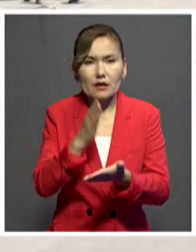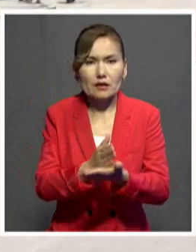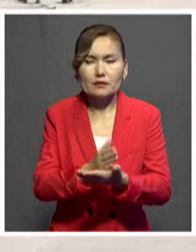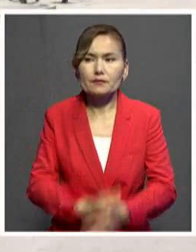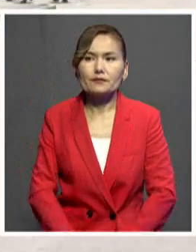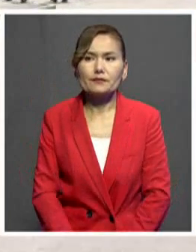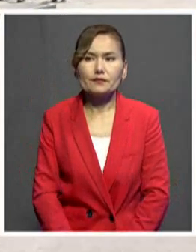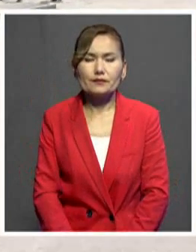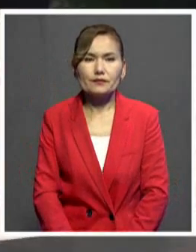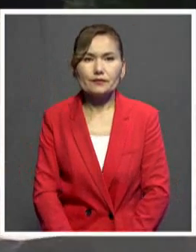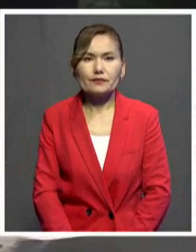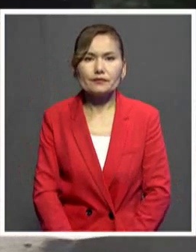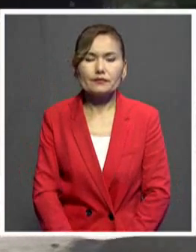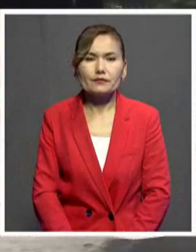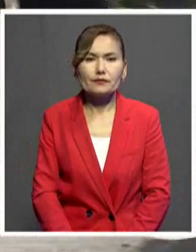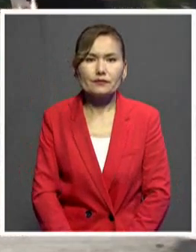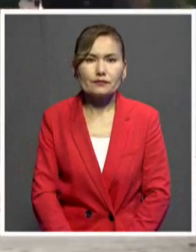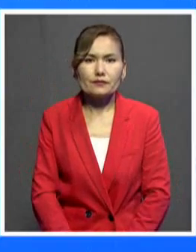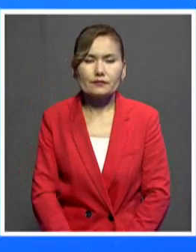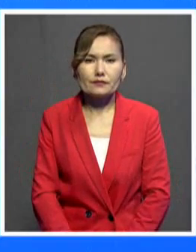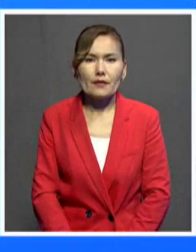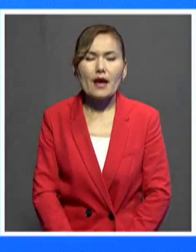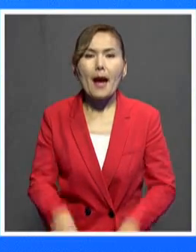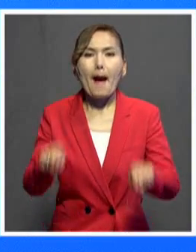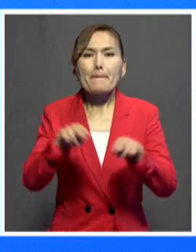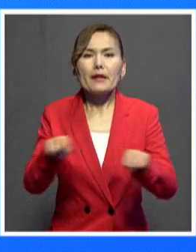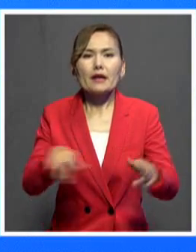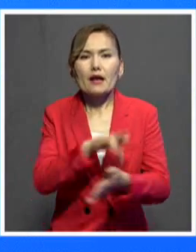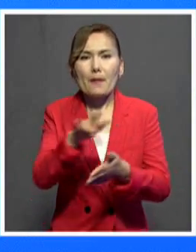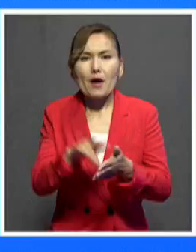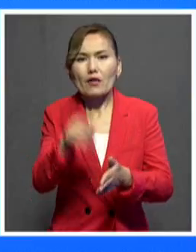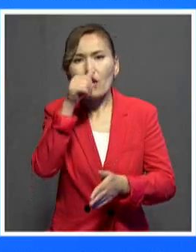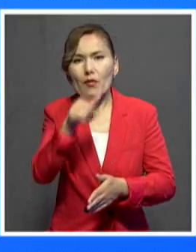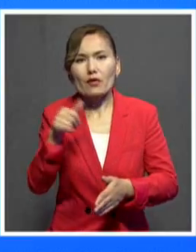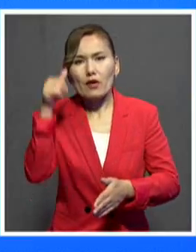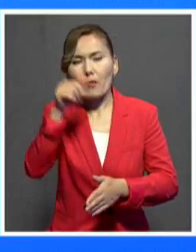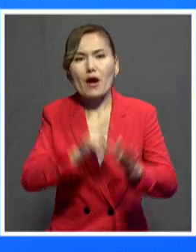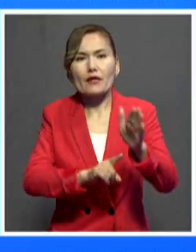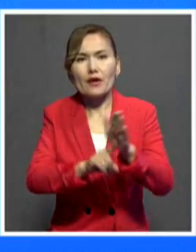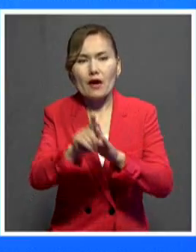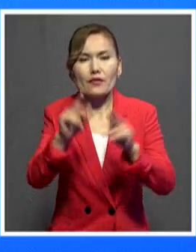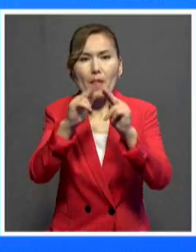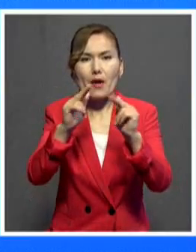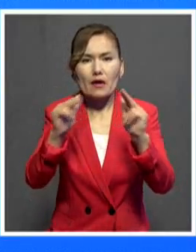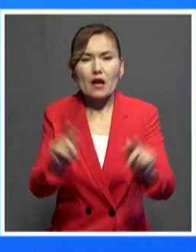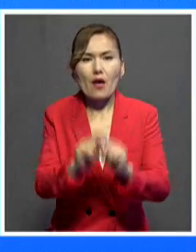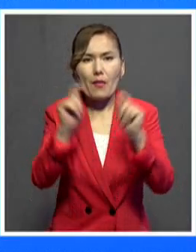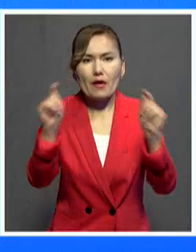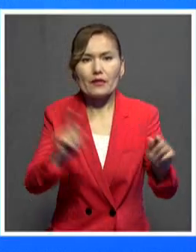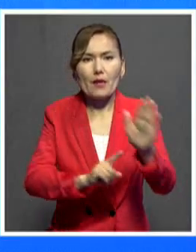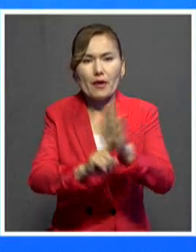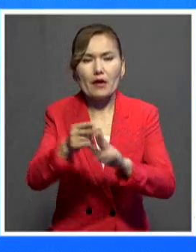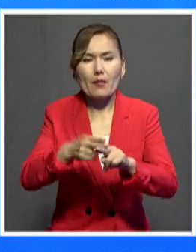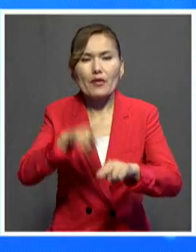Самат Оразалинов, Қазақстан ұлттық арнасы, Алматы облысы. Петропавлда былтыр салына бастаған оқушылар сарайы биыл қолданысқа беріледі.